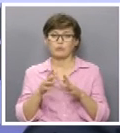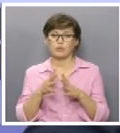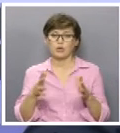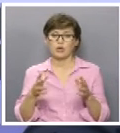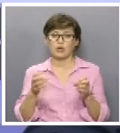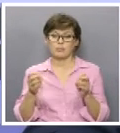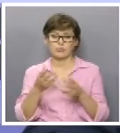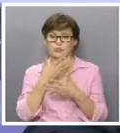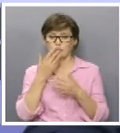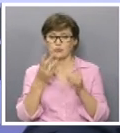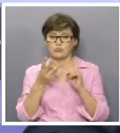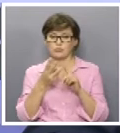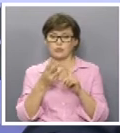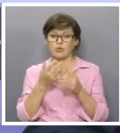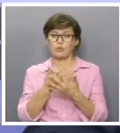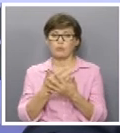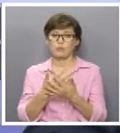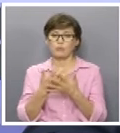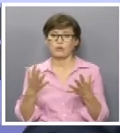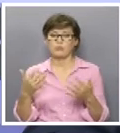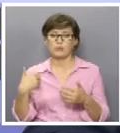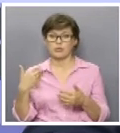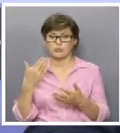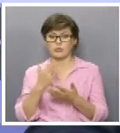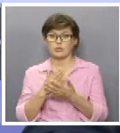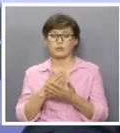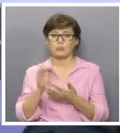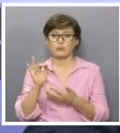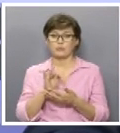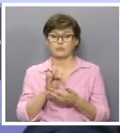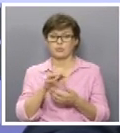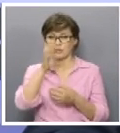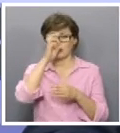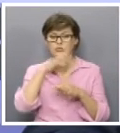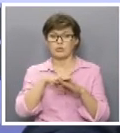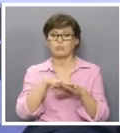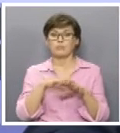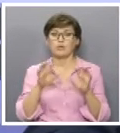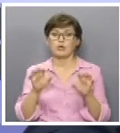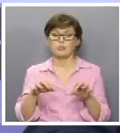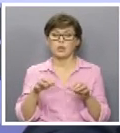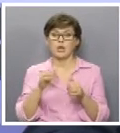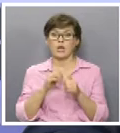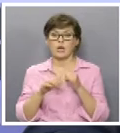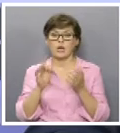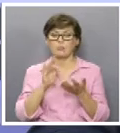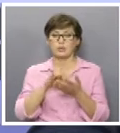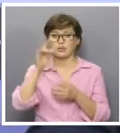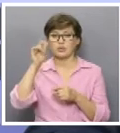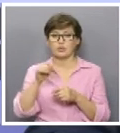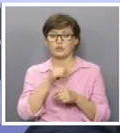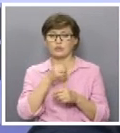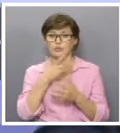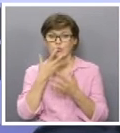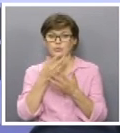кауптуулугу жок. Үчүнчүден бул коомго үлкен пайдасы бар. Яны эл басымызда ар бир каламызга келген өзүнүн